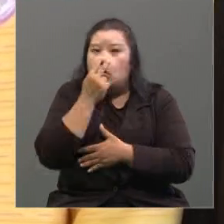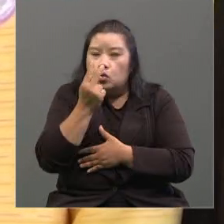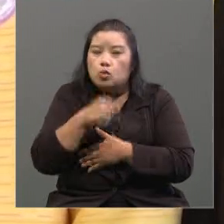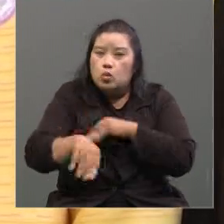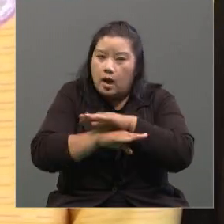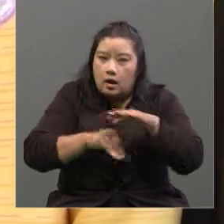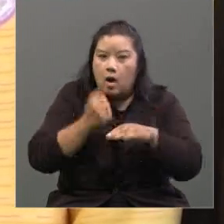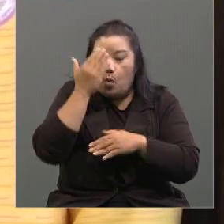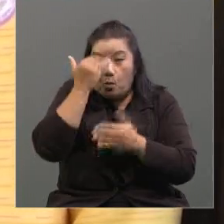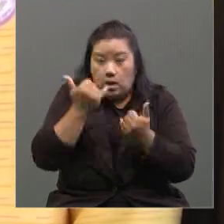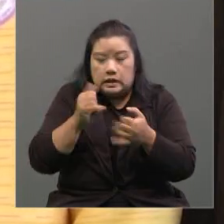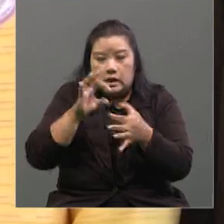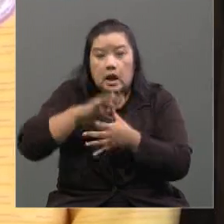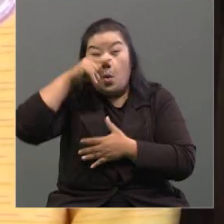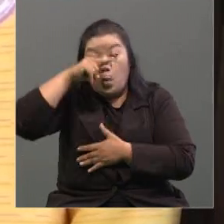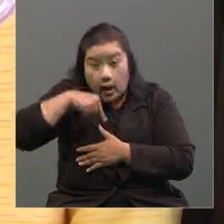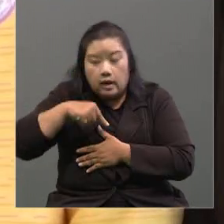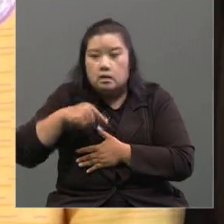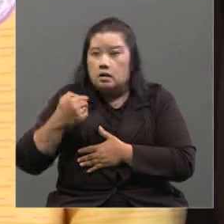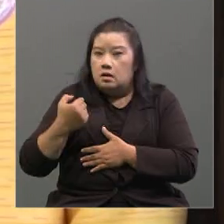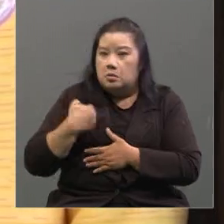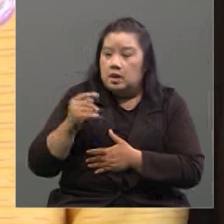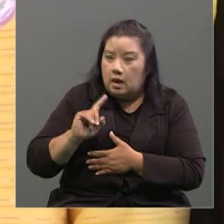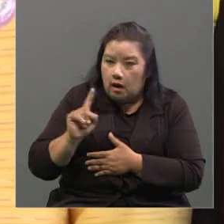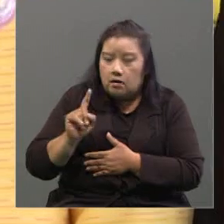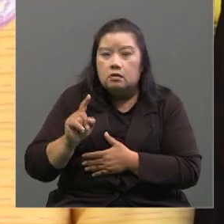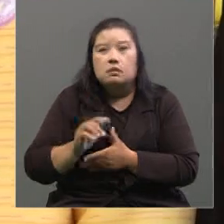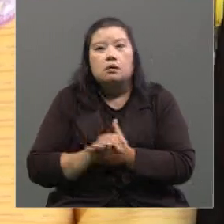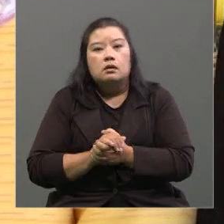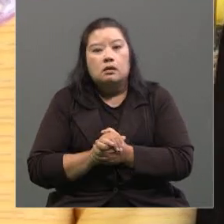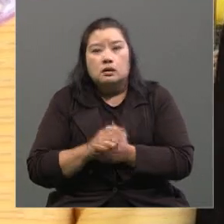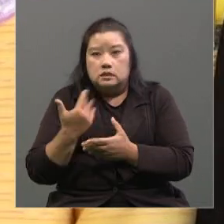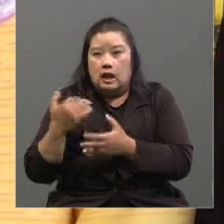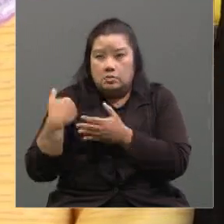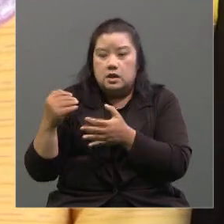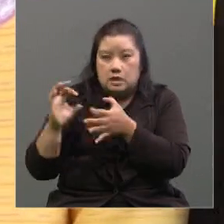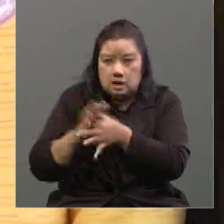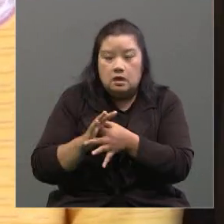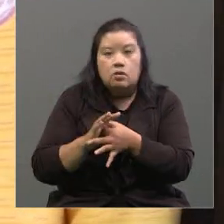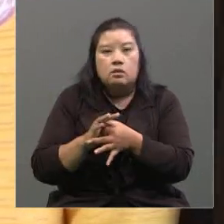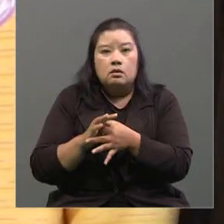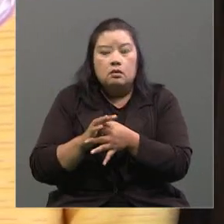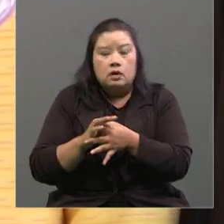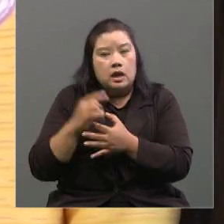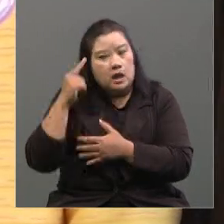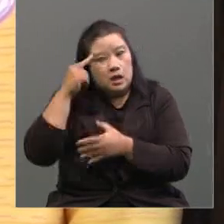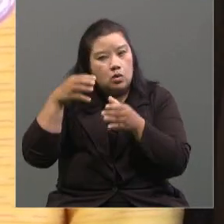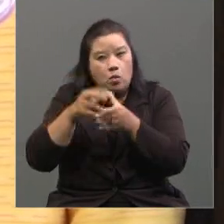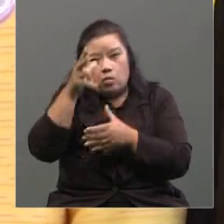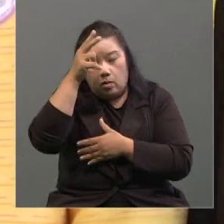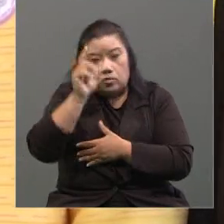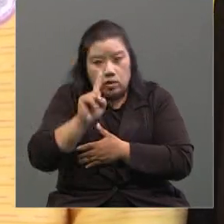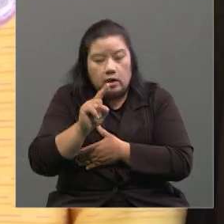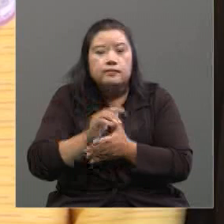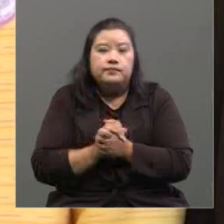ตุว่าการเดินทางเข้ามาประเทศเดินทางเข้ามาอย่างไรมีส่วนเกี่ยวข้องกับขบวนการอย่างไรหรือไม่แต่ทั้งนี้ทั้งนั้นต้อง